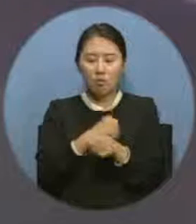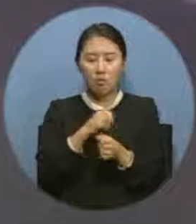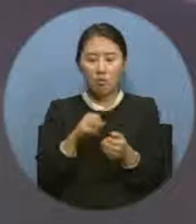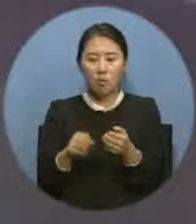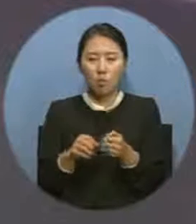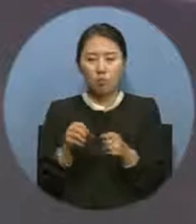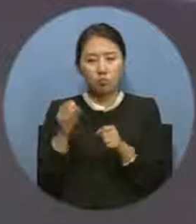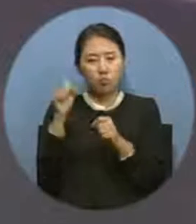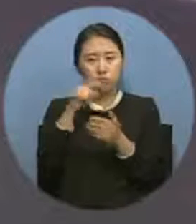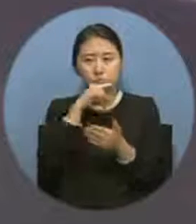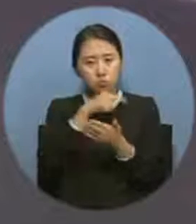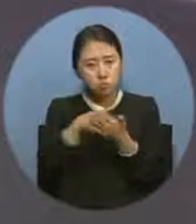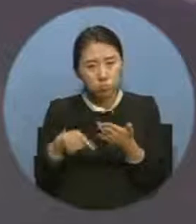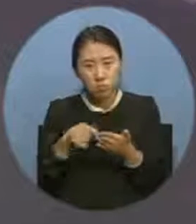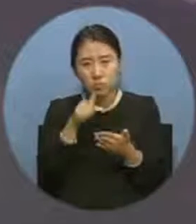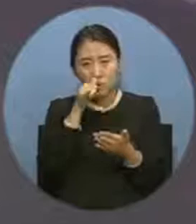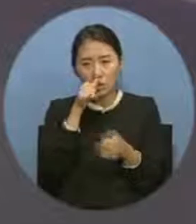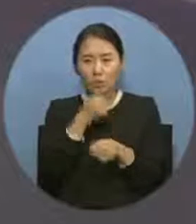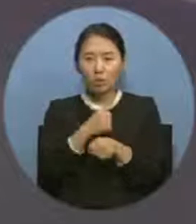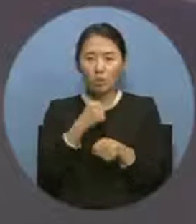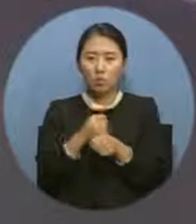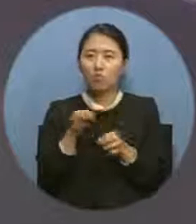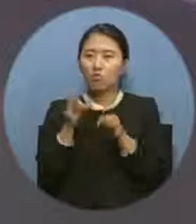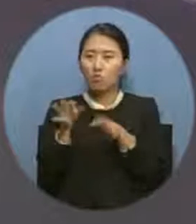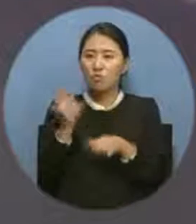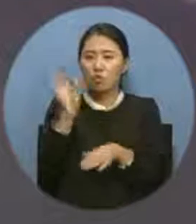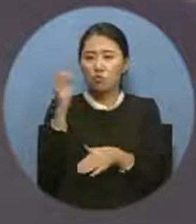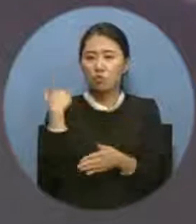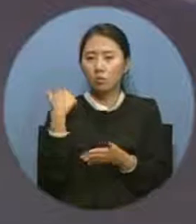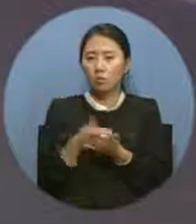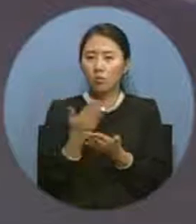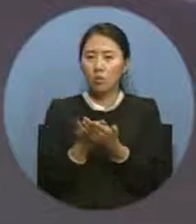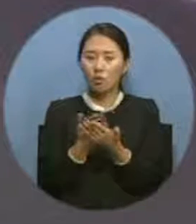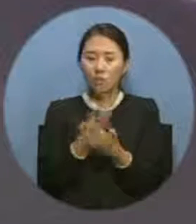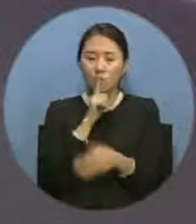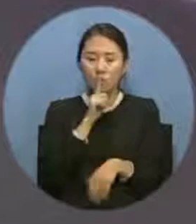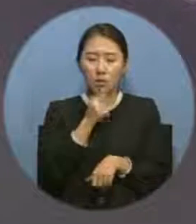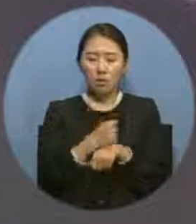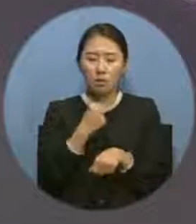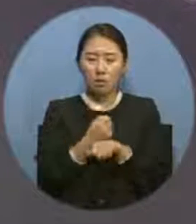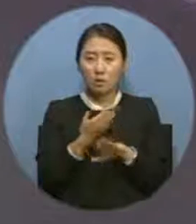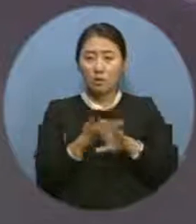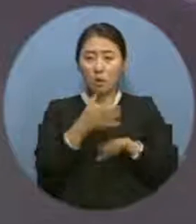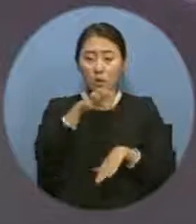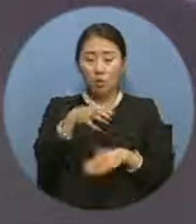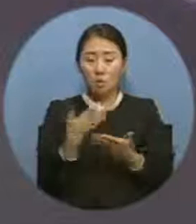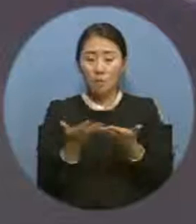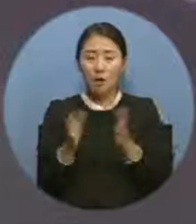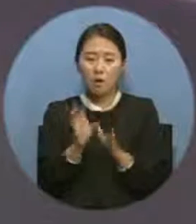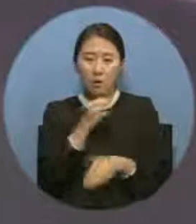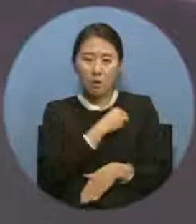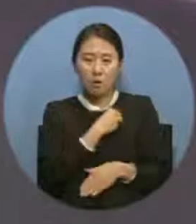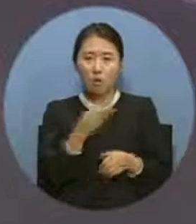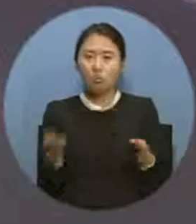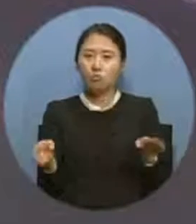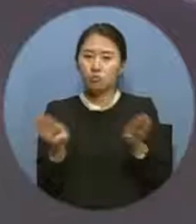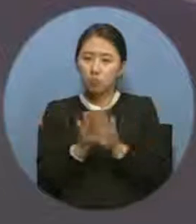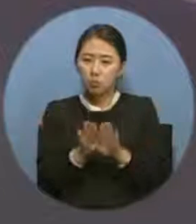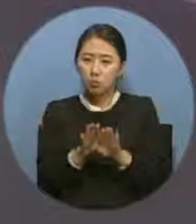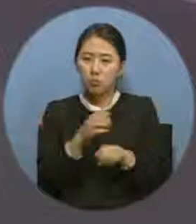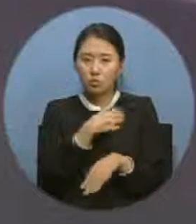못하면서 최근에는 이 출 작은 마저 돌려 달라는 요구까지 이어지고 있습니다 아 또 다른 곳에서는 마을의 간이 아예 문을 닫거나